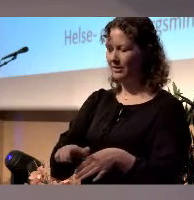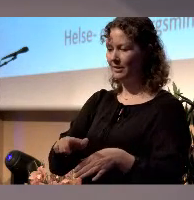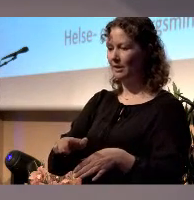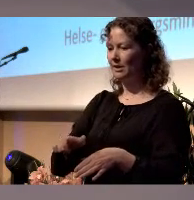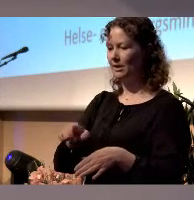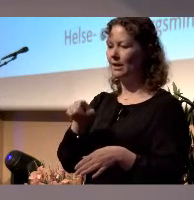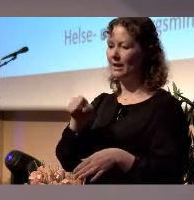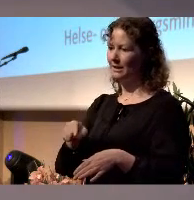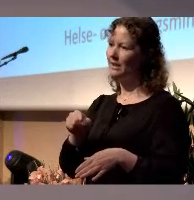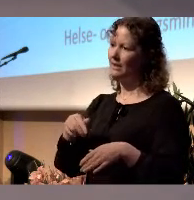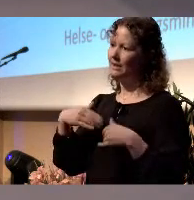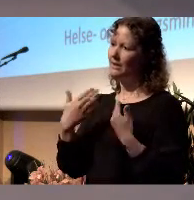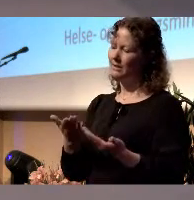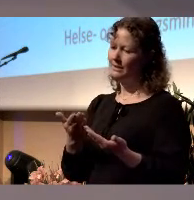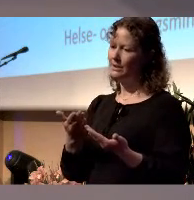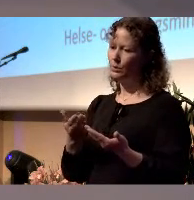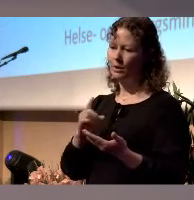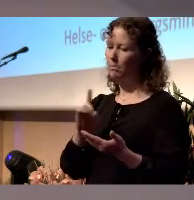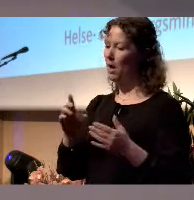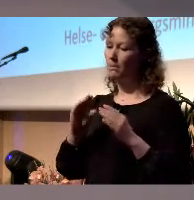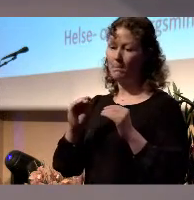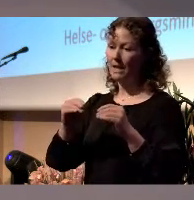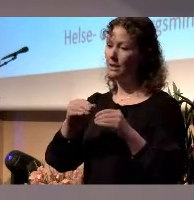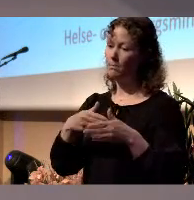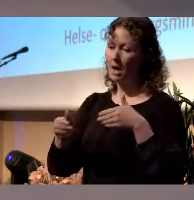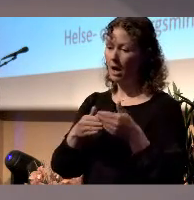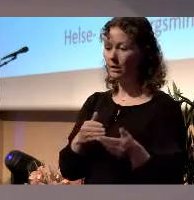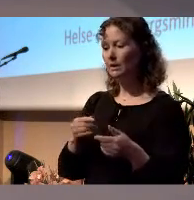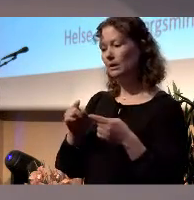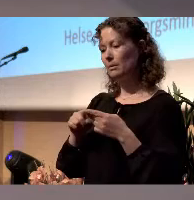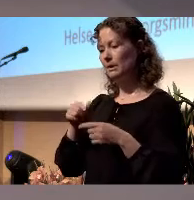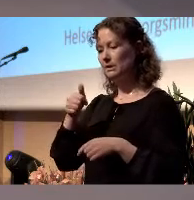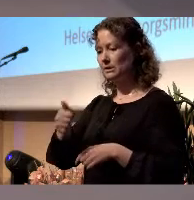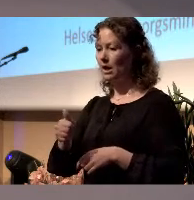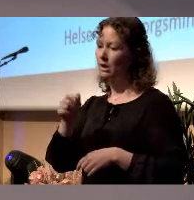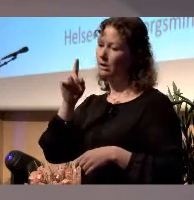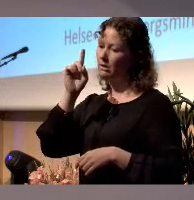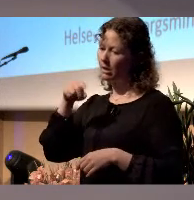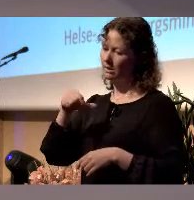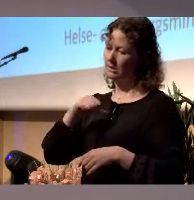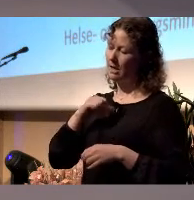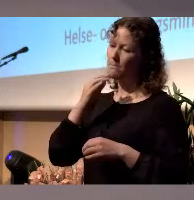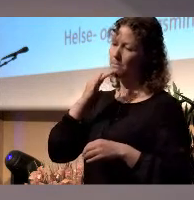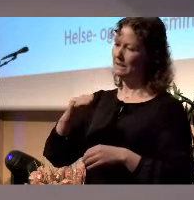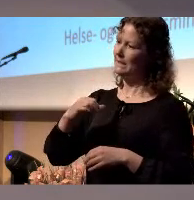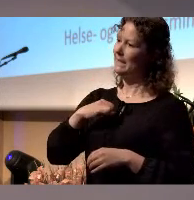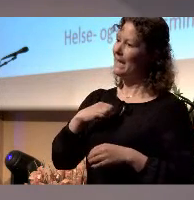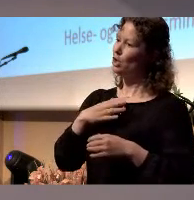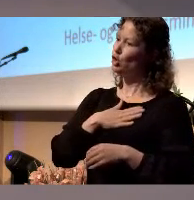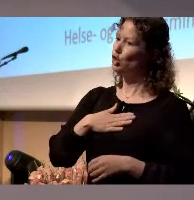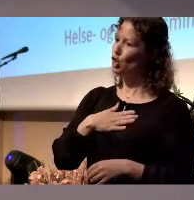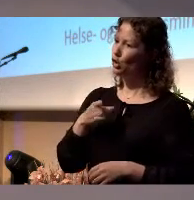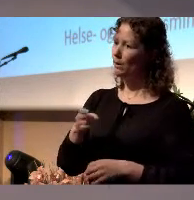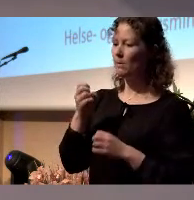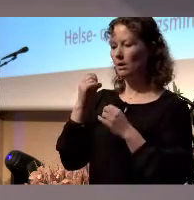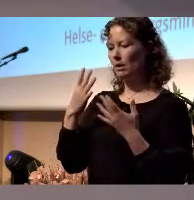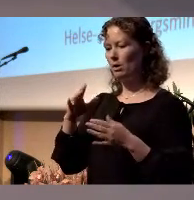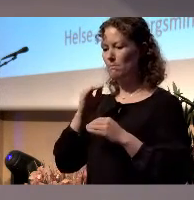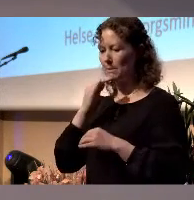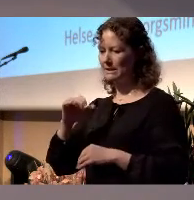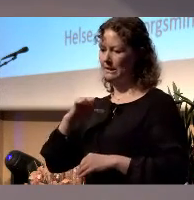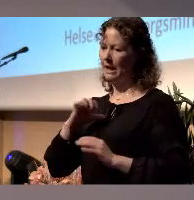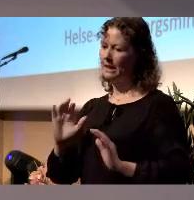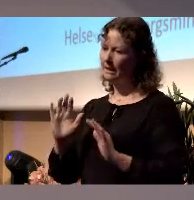bedre behandling. Det vil også sette han og henne i stand til å mestre egen sykdom, i stand til å mestre eget